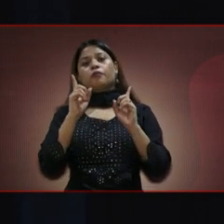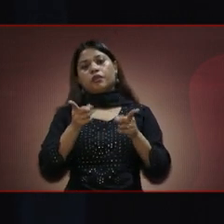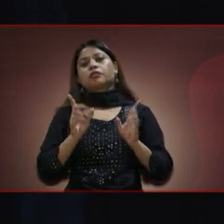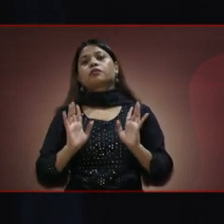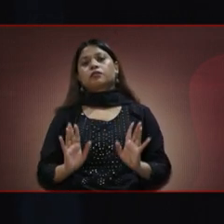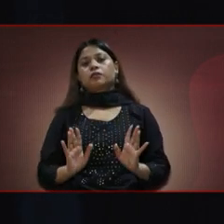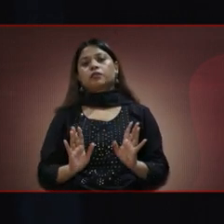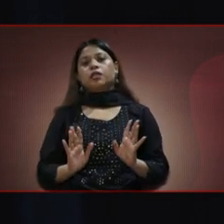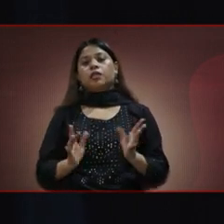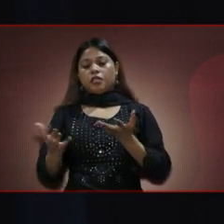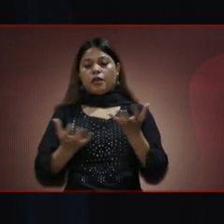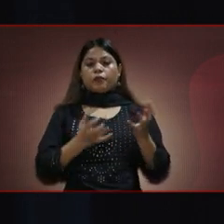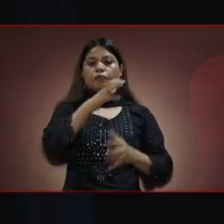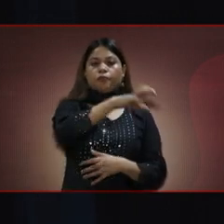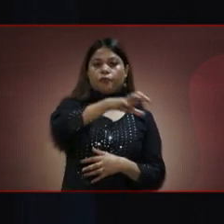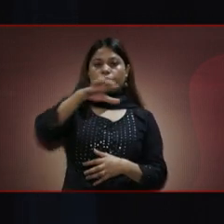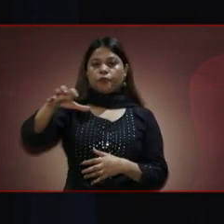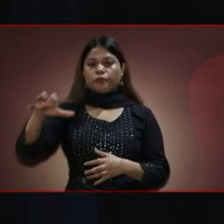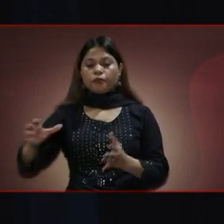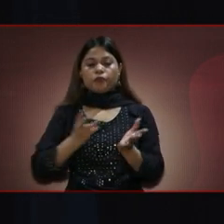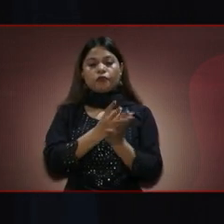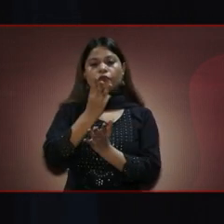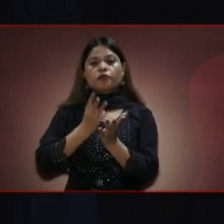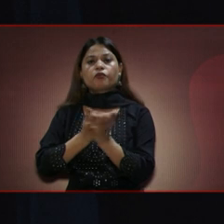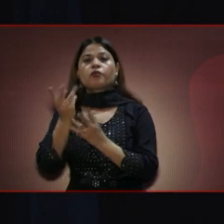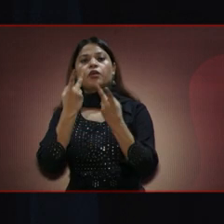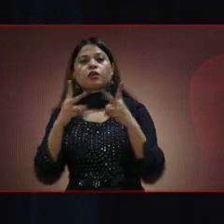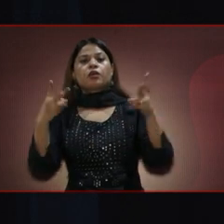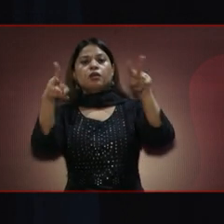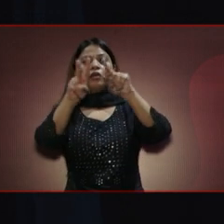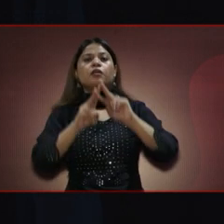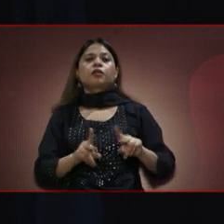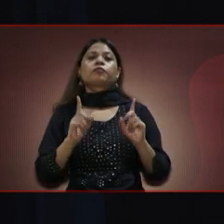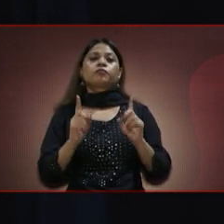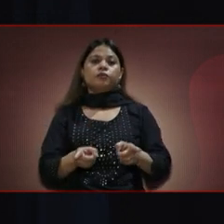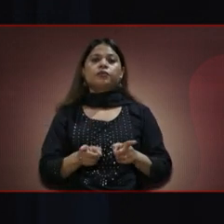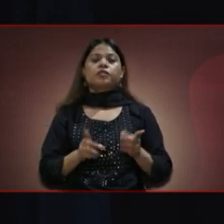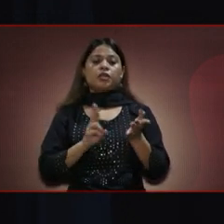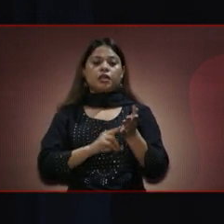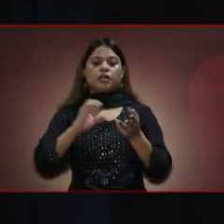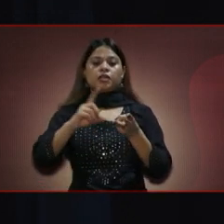अलग तरीके से मार्केट प्लेस में जब हम लोग गए, अमेजन और NCERT की एक